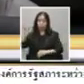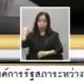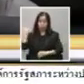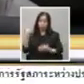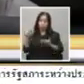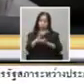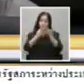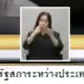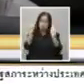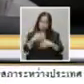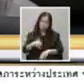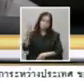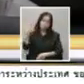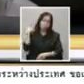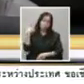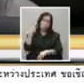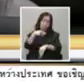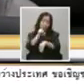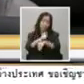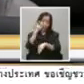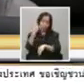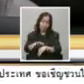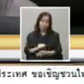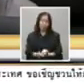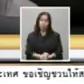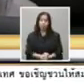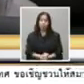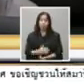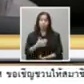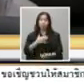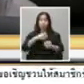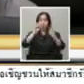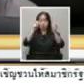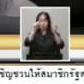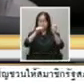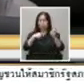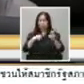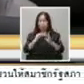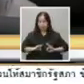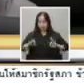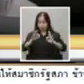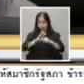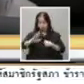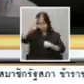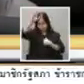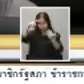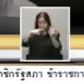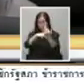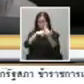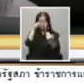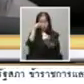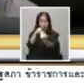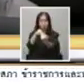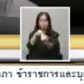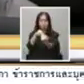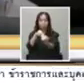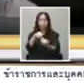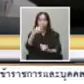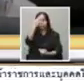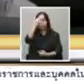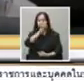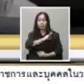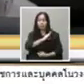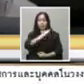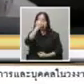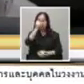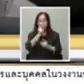านนี้และเป็นประเด็นที่ผมจำเป็นต้องประท้วงผู้ประท้วงตาม